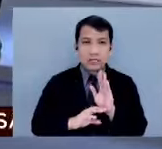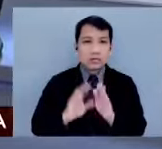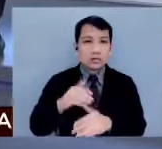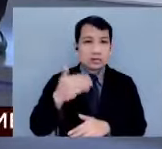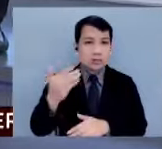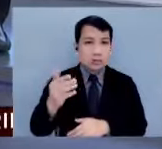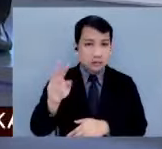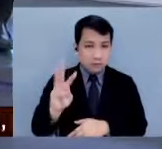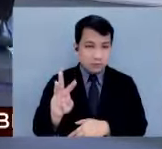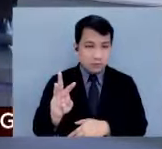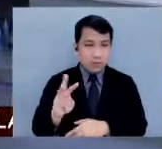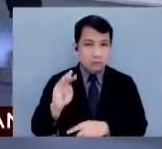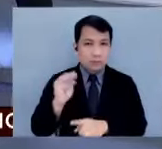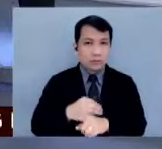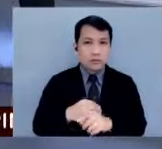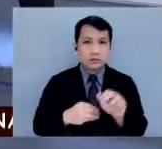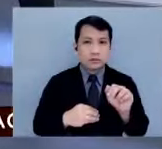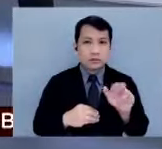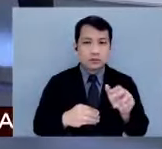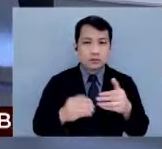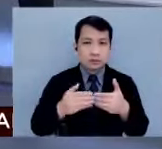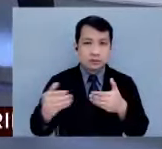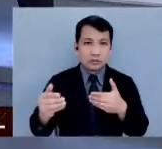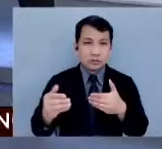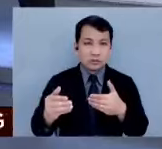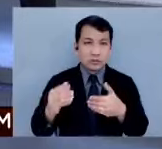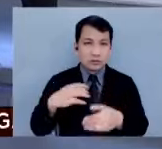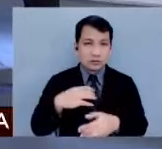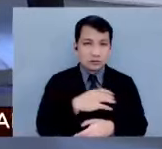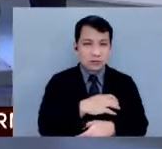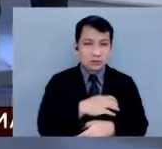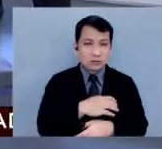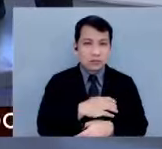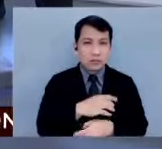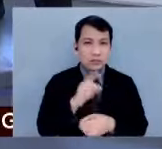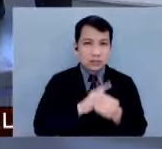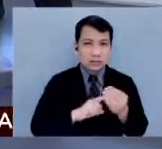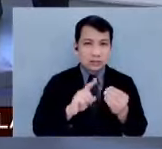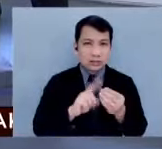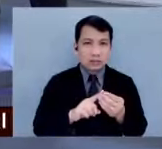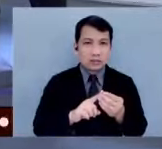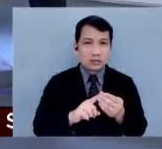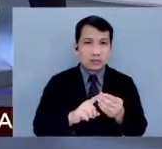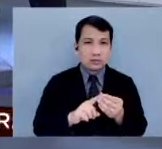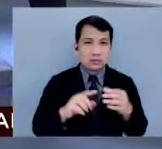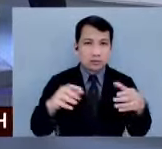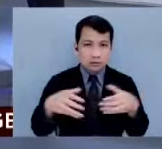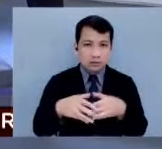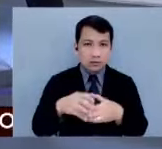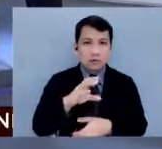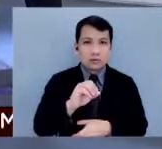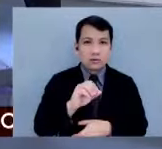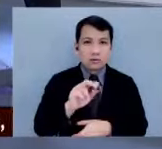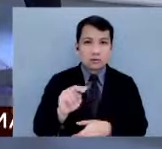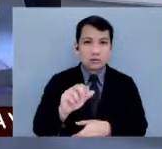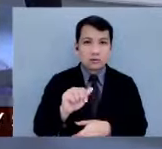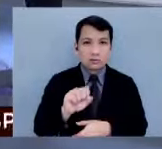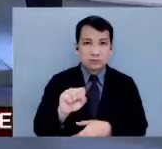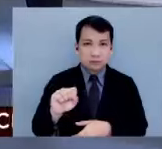March 13, itutuloy na rin po ng Kongreso ang kontrobersyal na Constituent Assembly o CONAS.